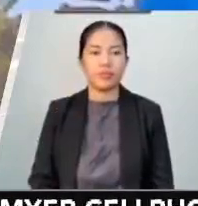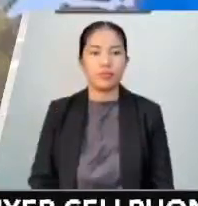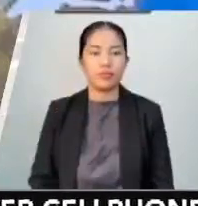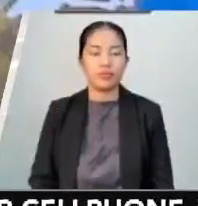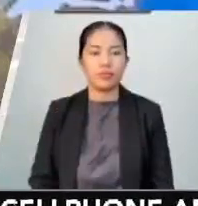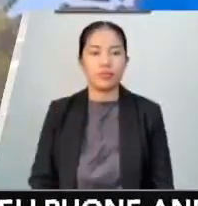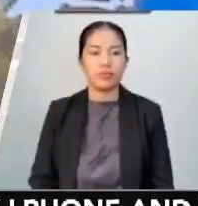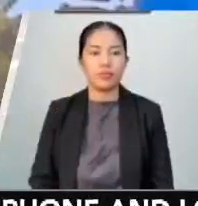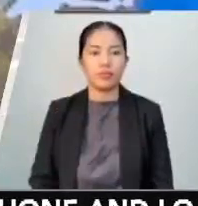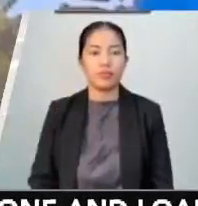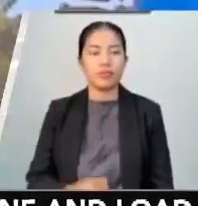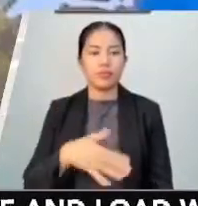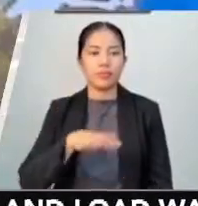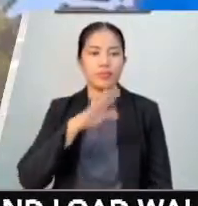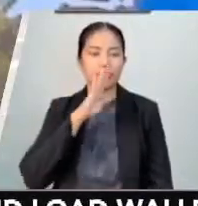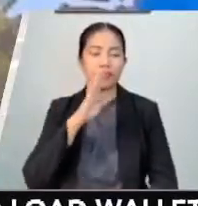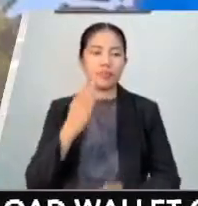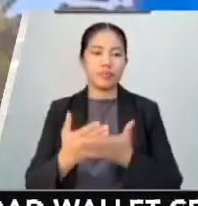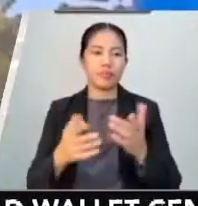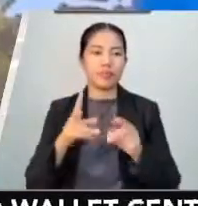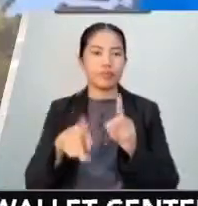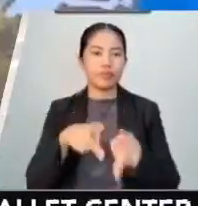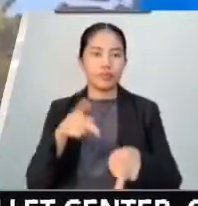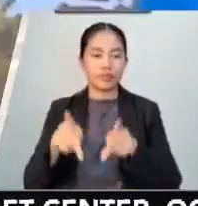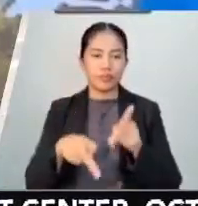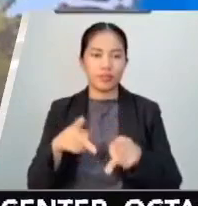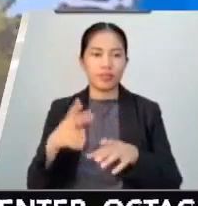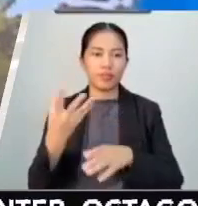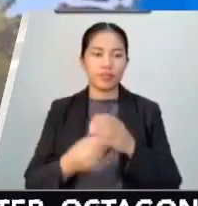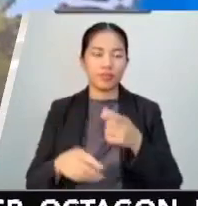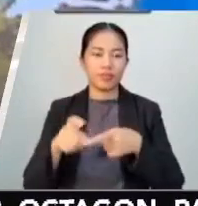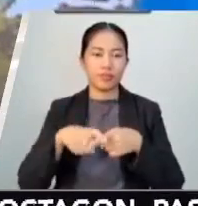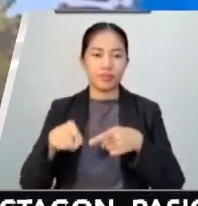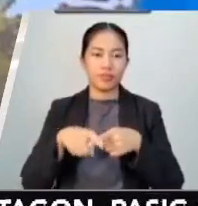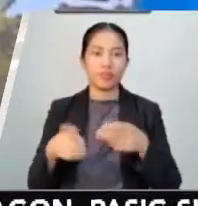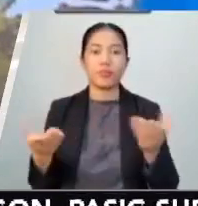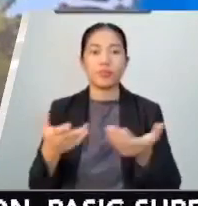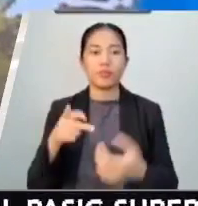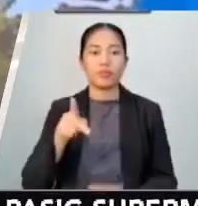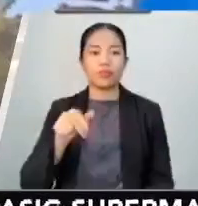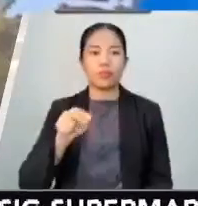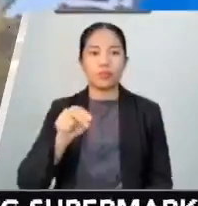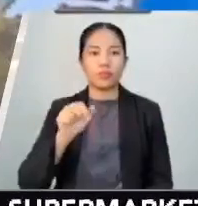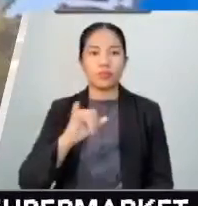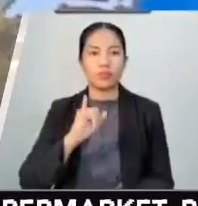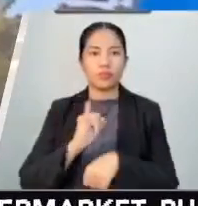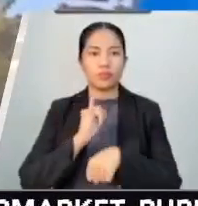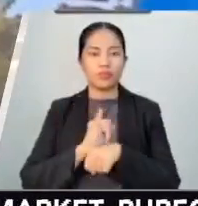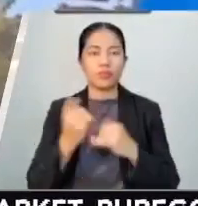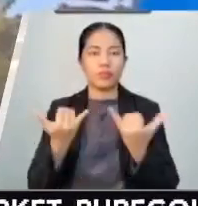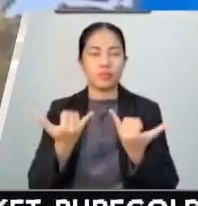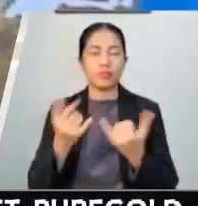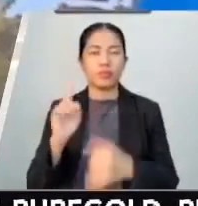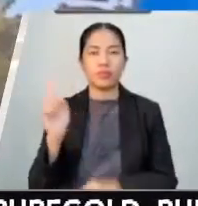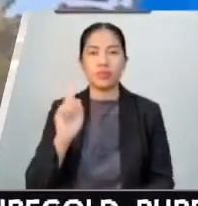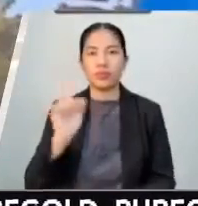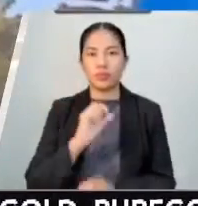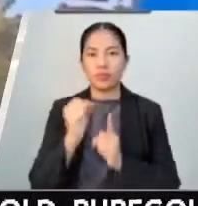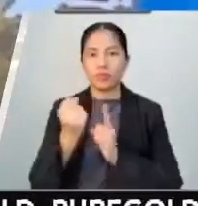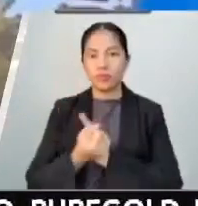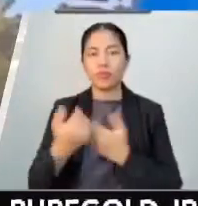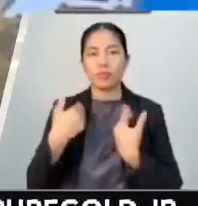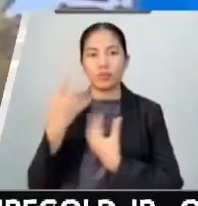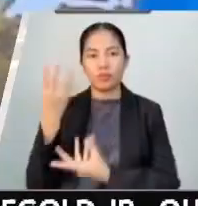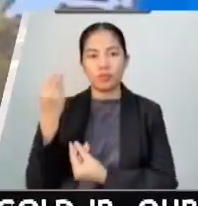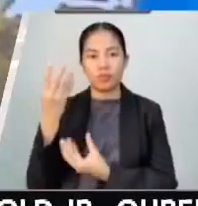Dismayado ang ilang residente sa pagkawala ng kuryente sa Panay Island. Kamustahin natin ang sitwasyon doon sa ulat on the spot ni Zen